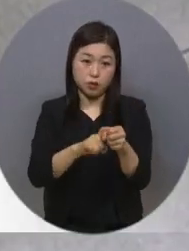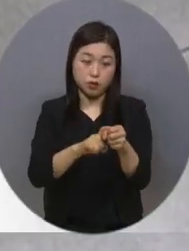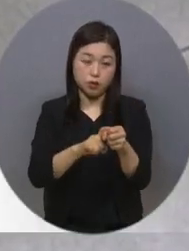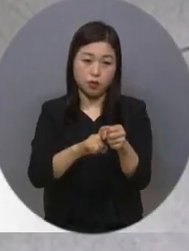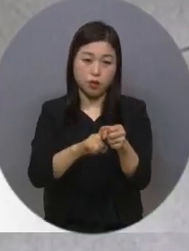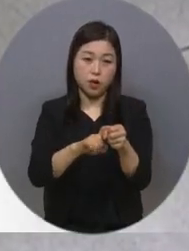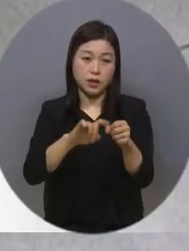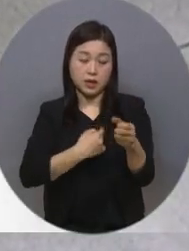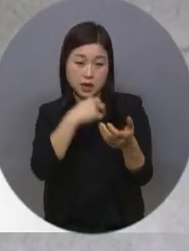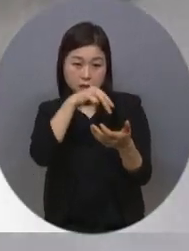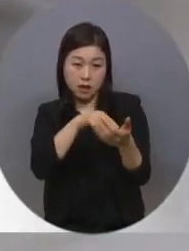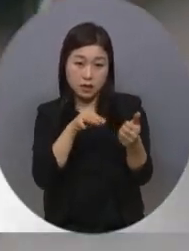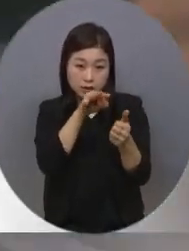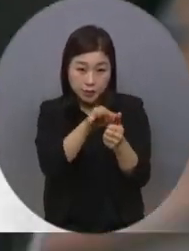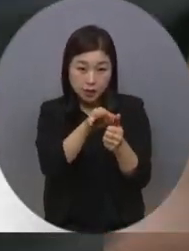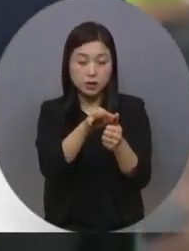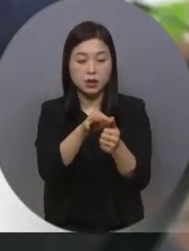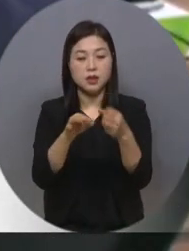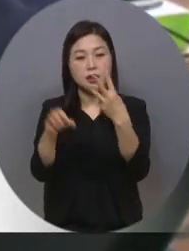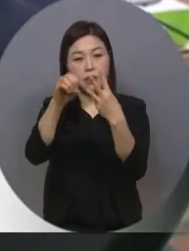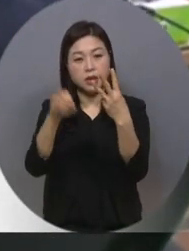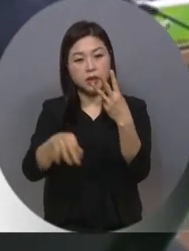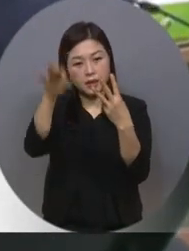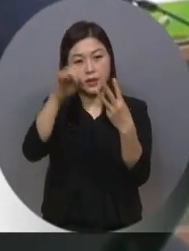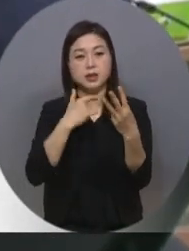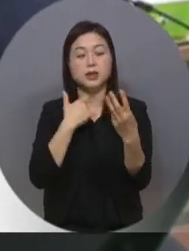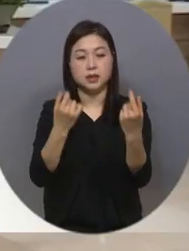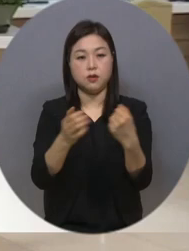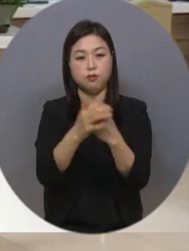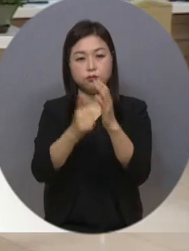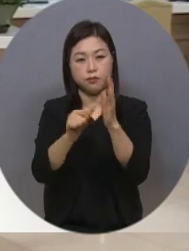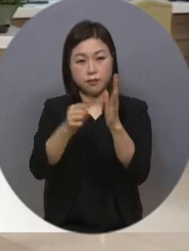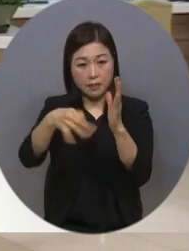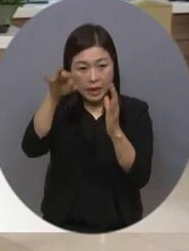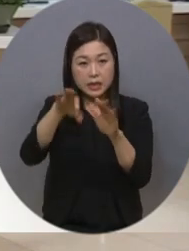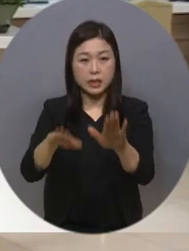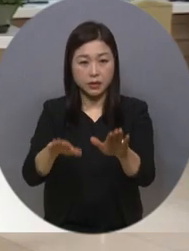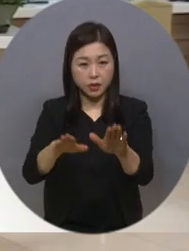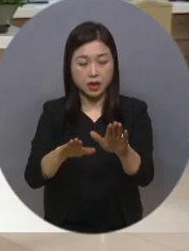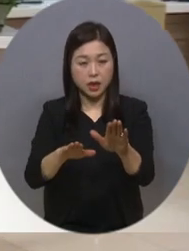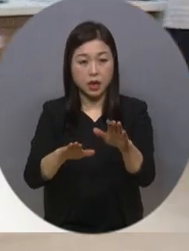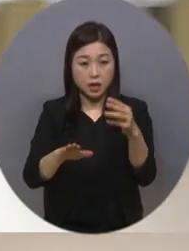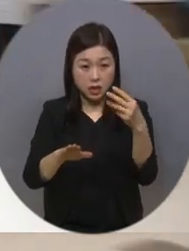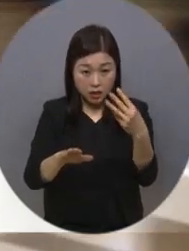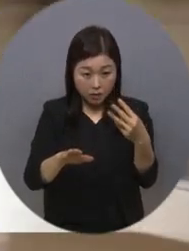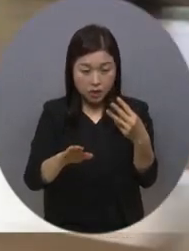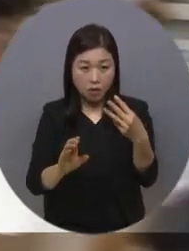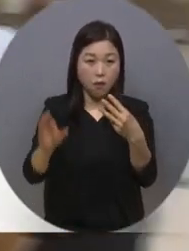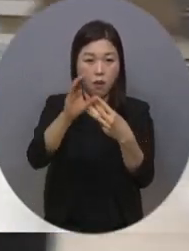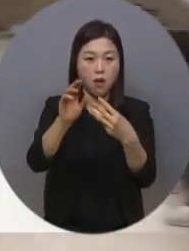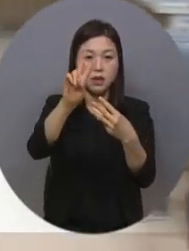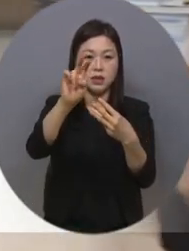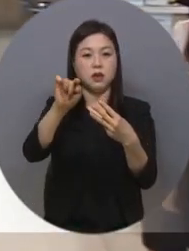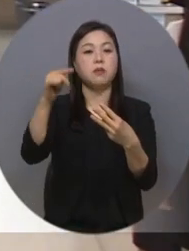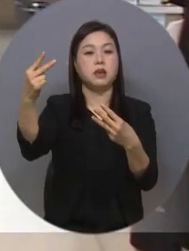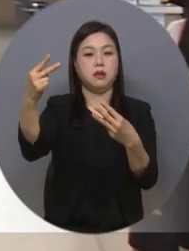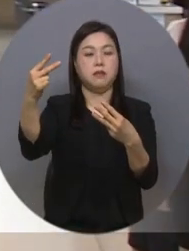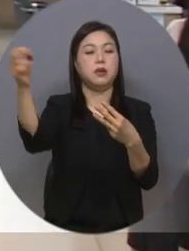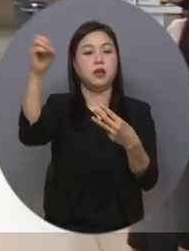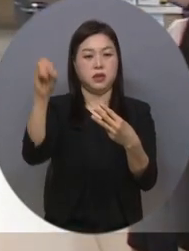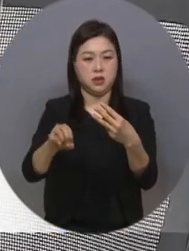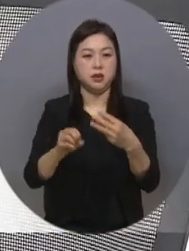3% 우선 인상했으며 물가상승률을 반영해 이번에 추가로 2.1%를 인상하기로